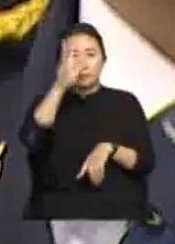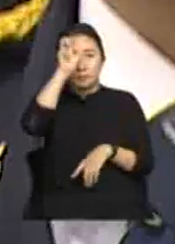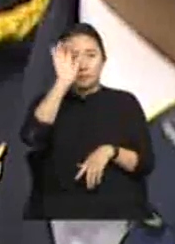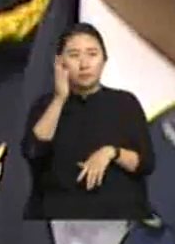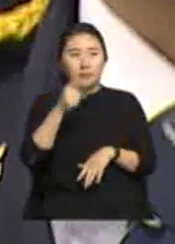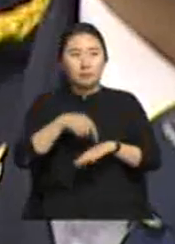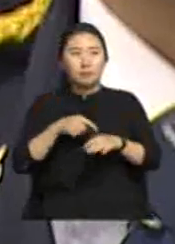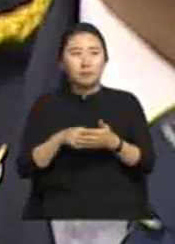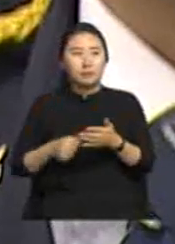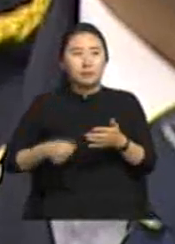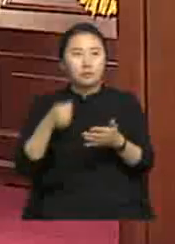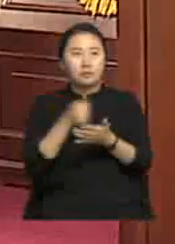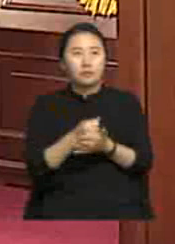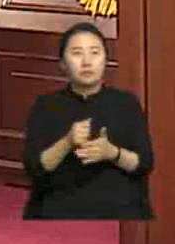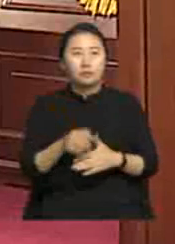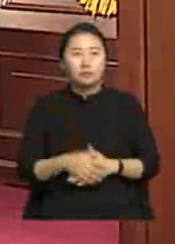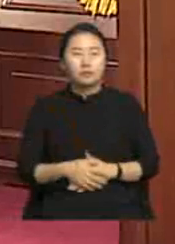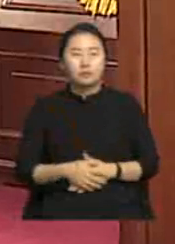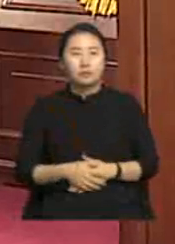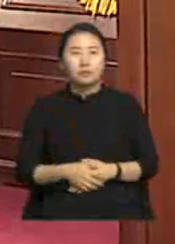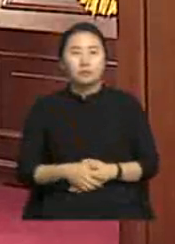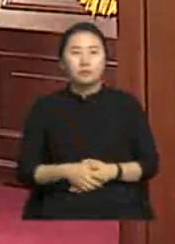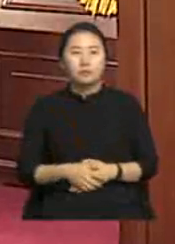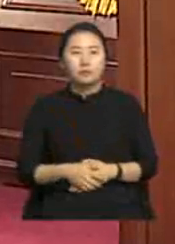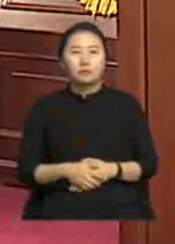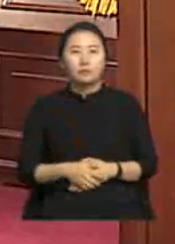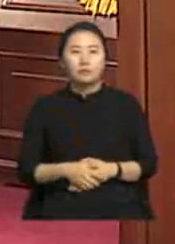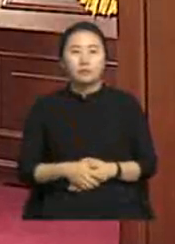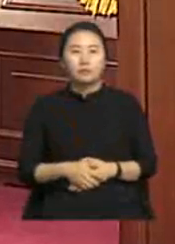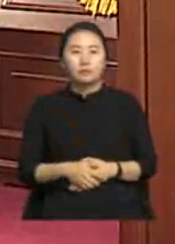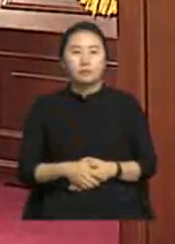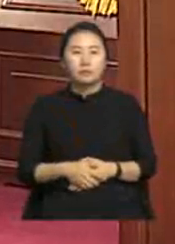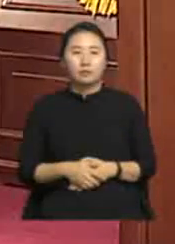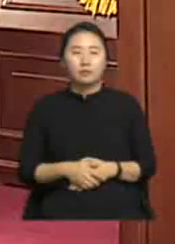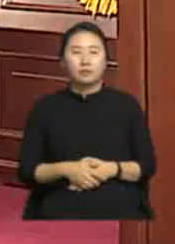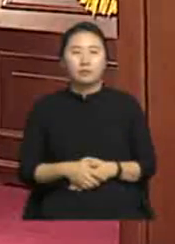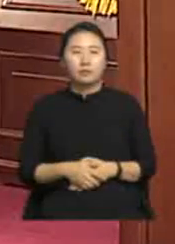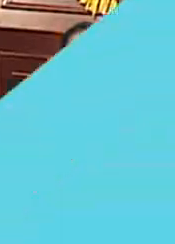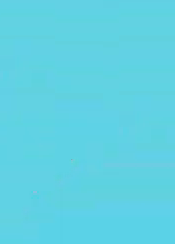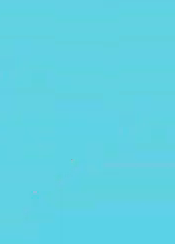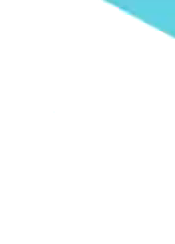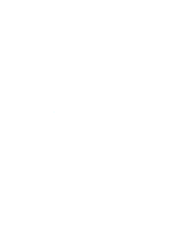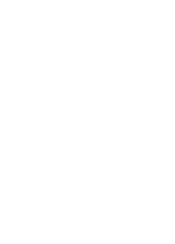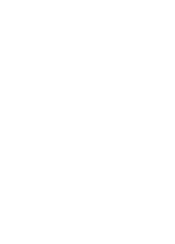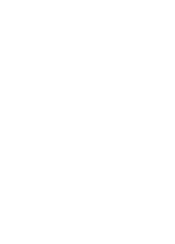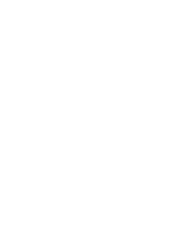경찰이 되겠다고 다짐했습니다. 딜라이브 서울경기케이블TV 박선아입니다.